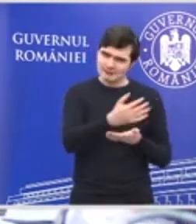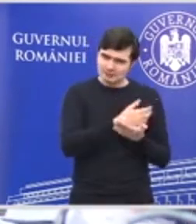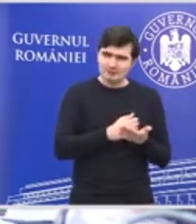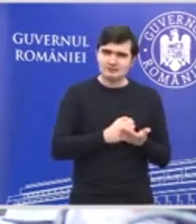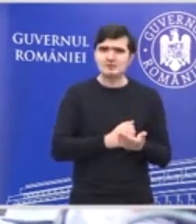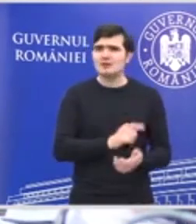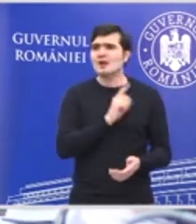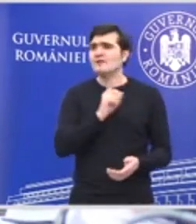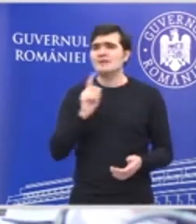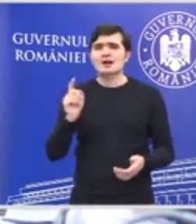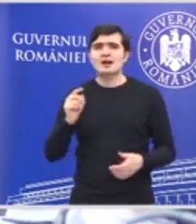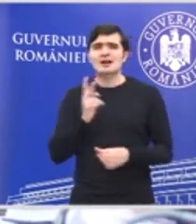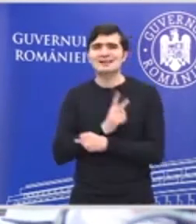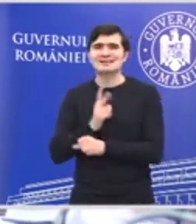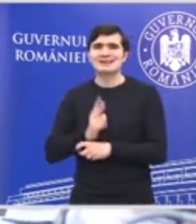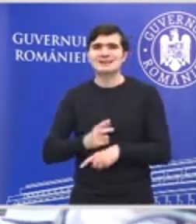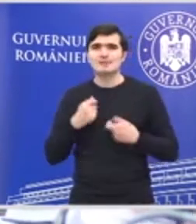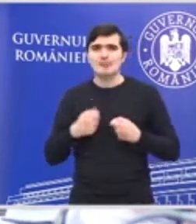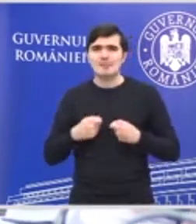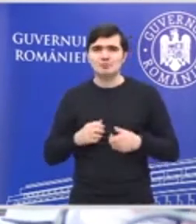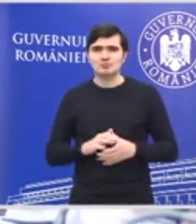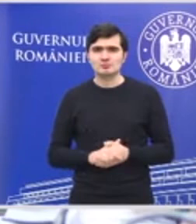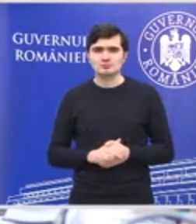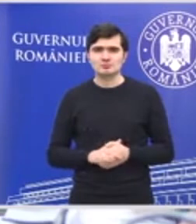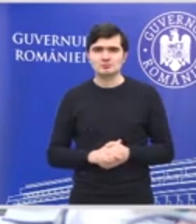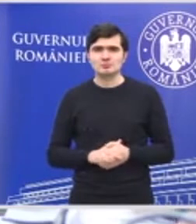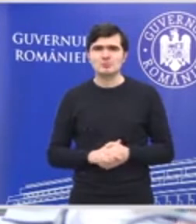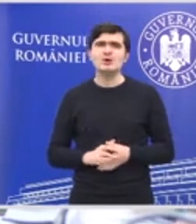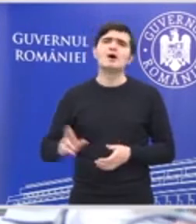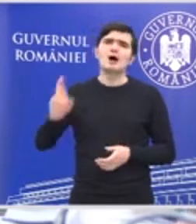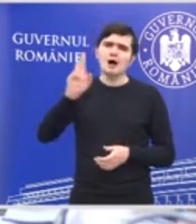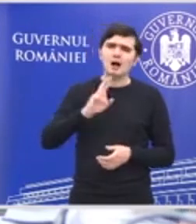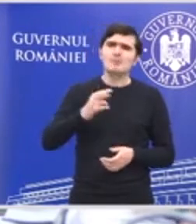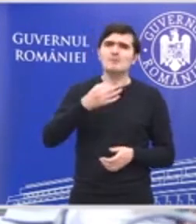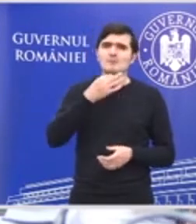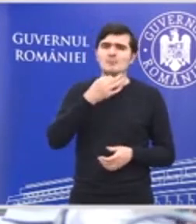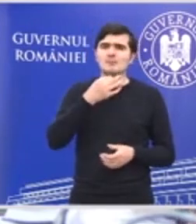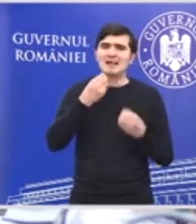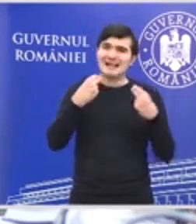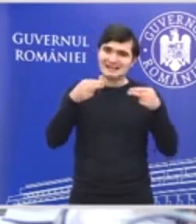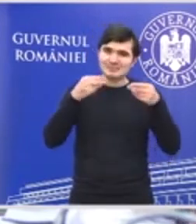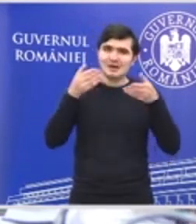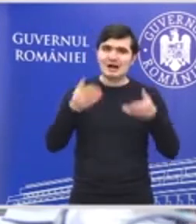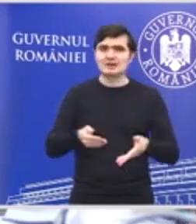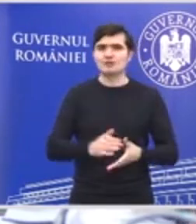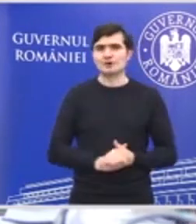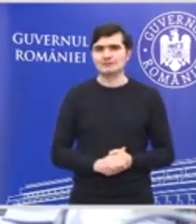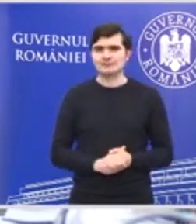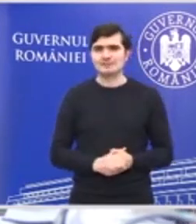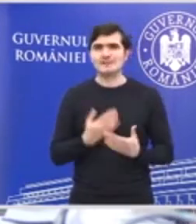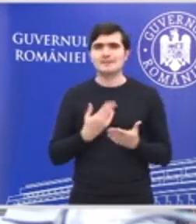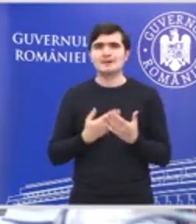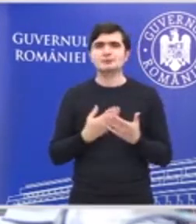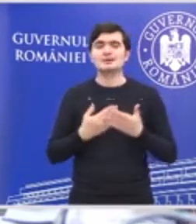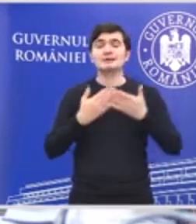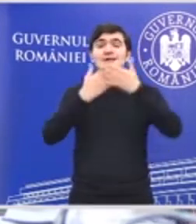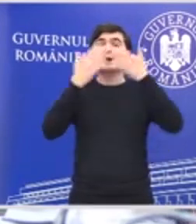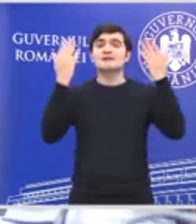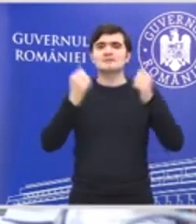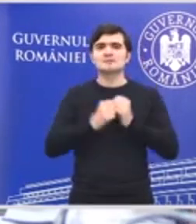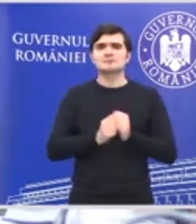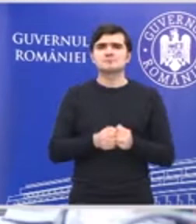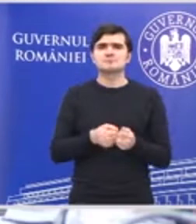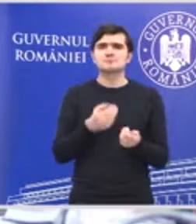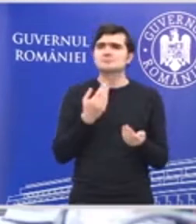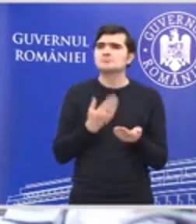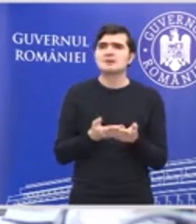la fiecare dintre statele membre. Am făcut această precizare pentru a clarifica de ce este